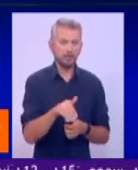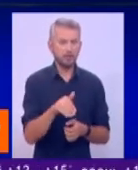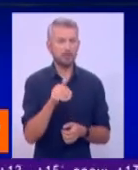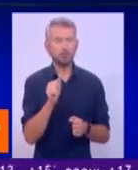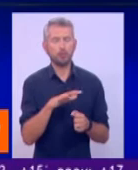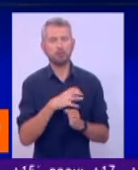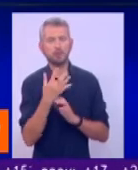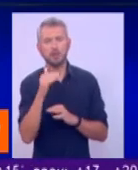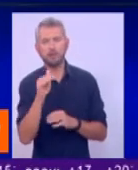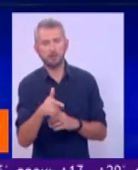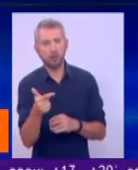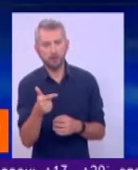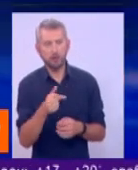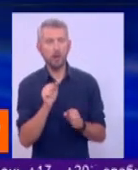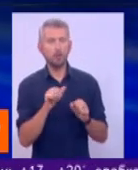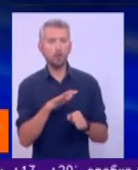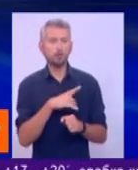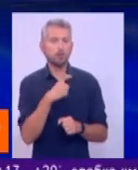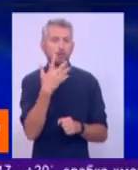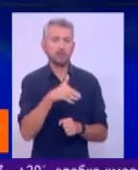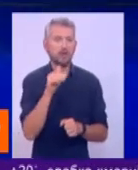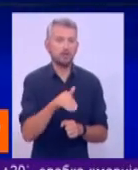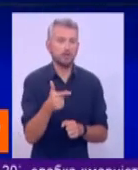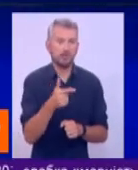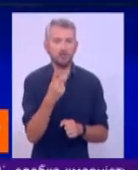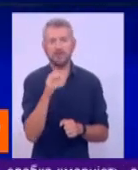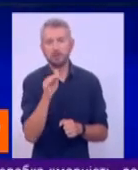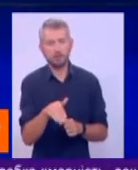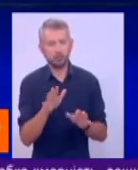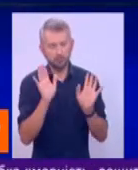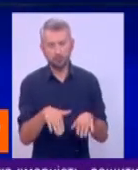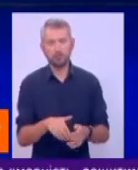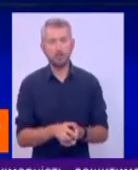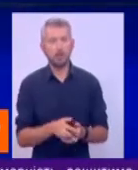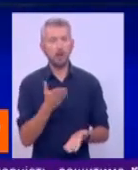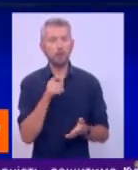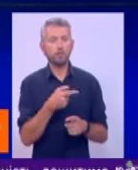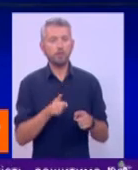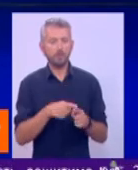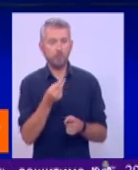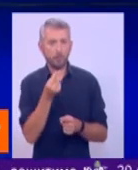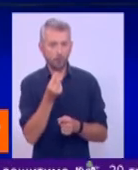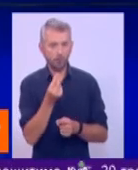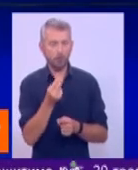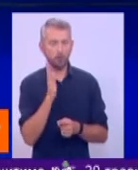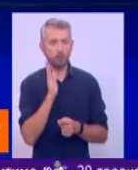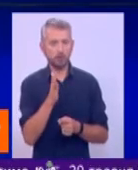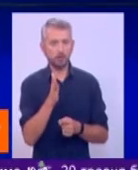може 15 тисяч гривень, а може і 150, і 200. Якщо ви цими коштами